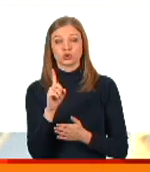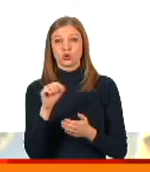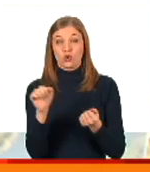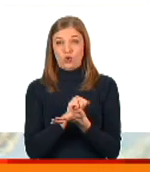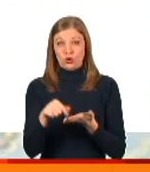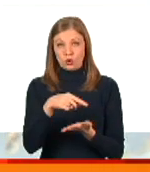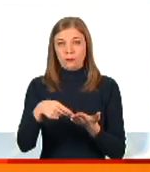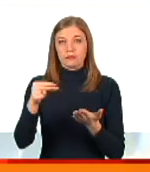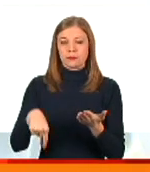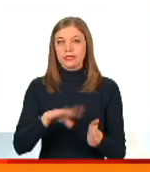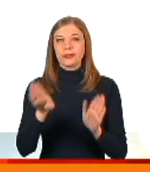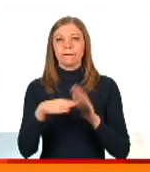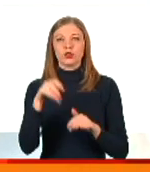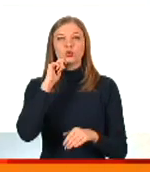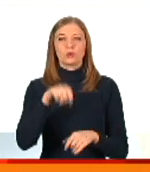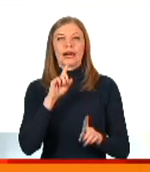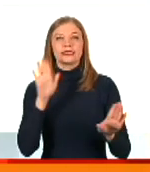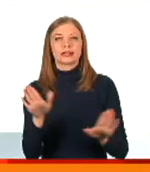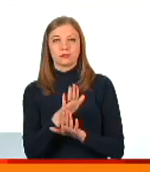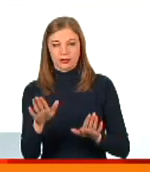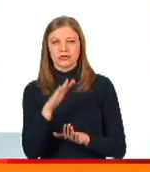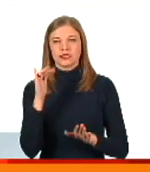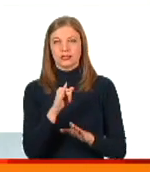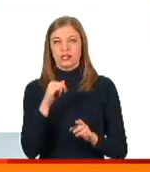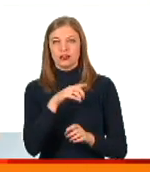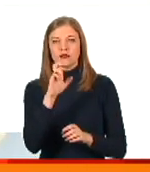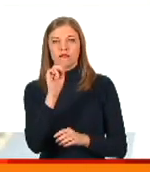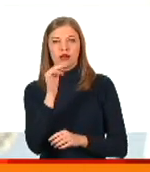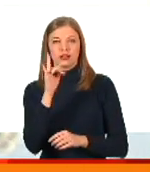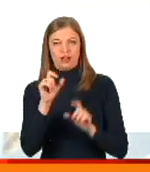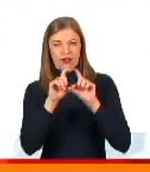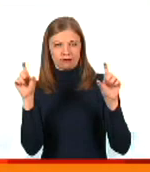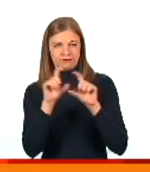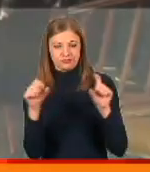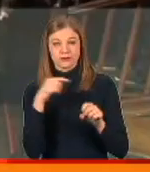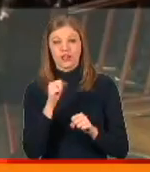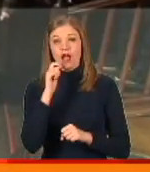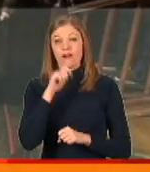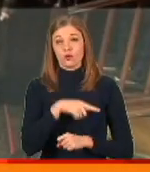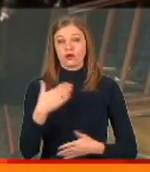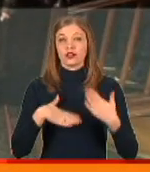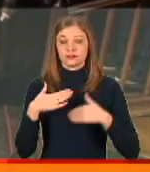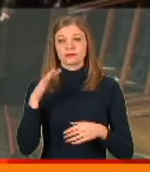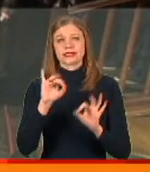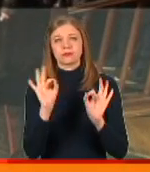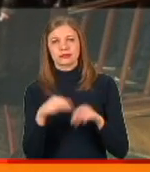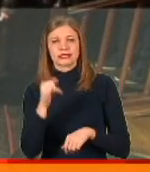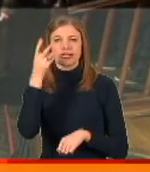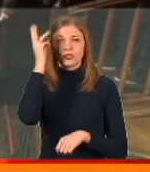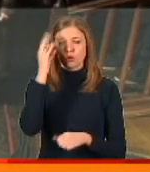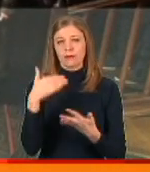Томос підписували під українські пісні і бандерівські гасла. В Україні ж Томосу раділи і митці, і дипломати, і